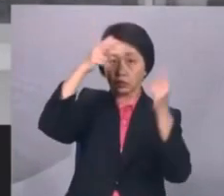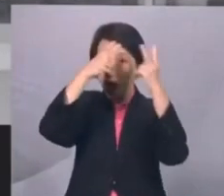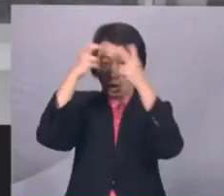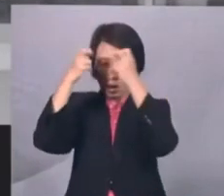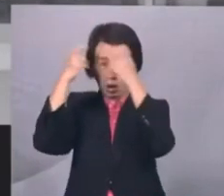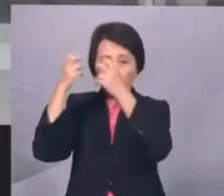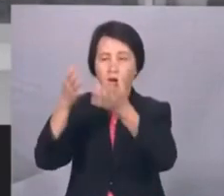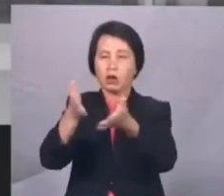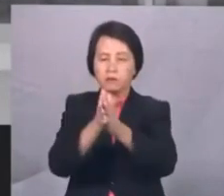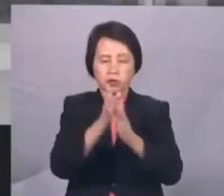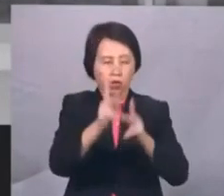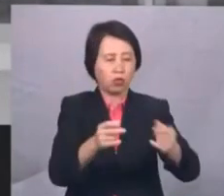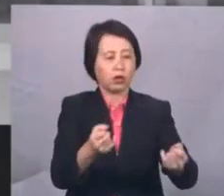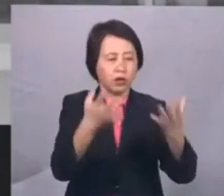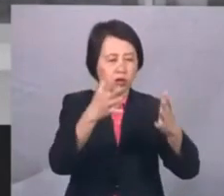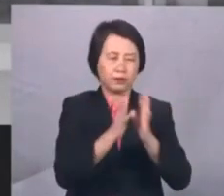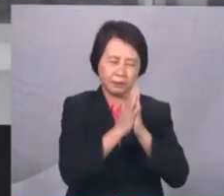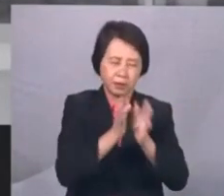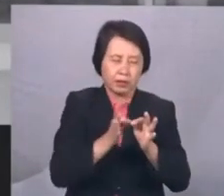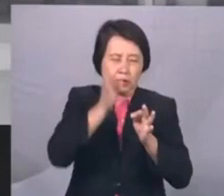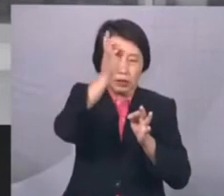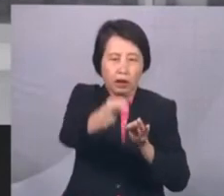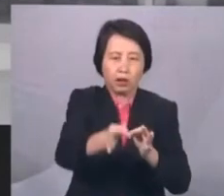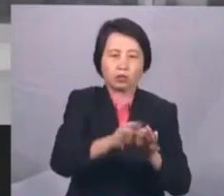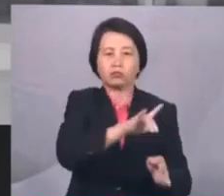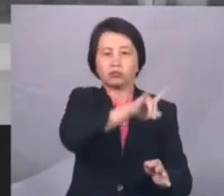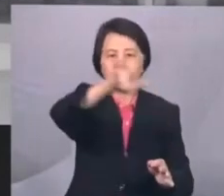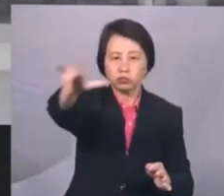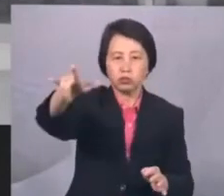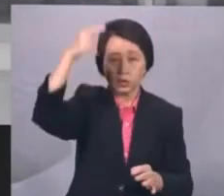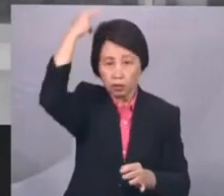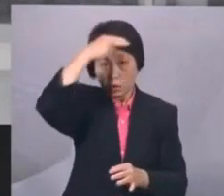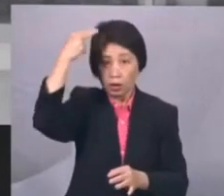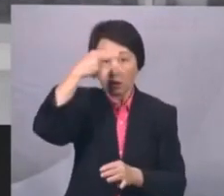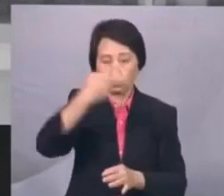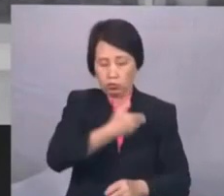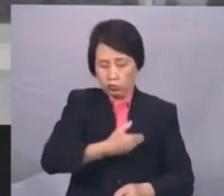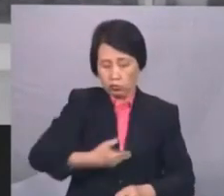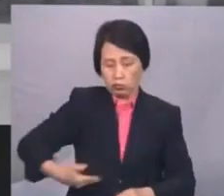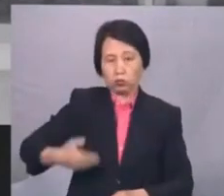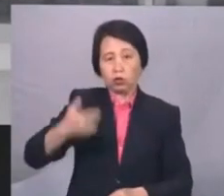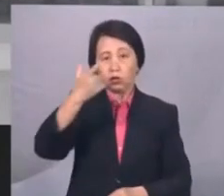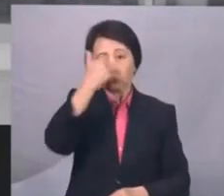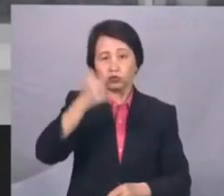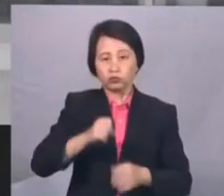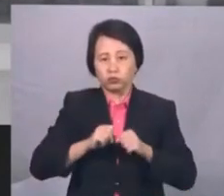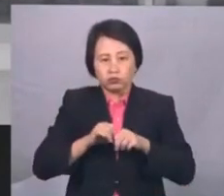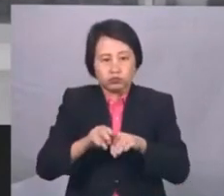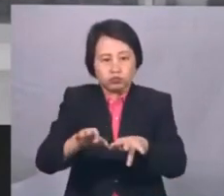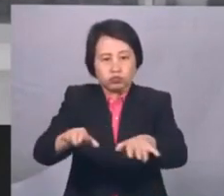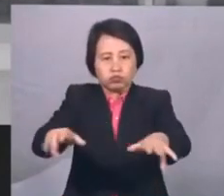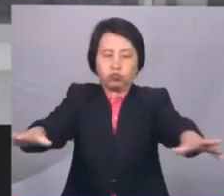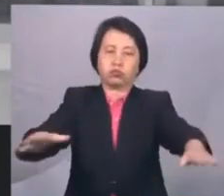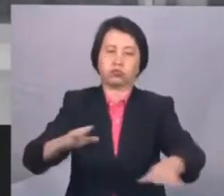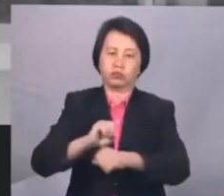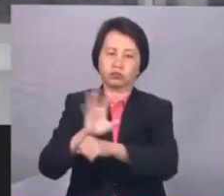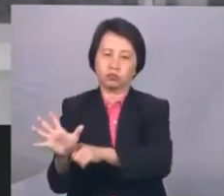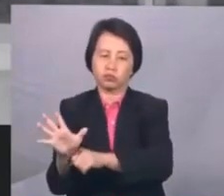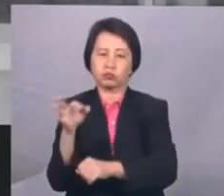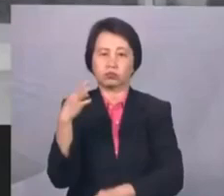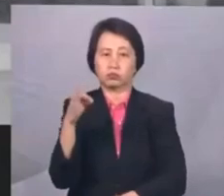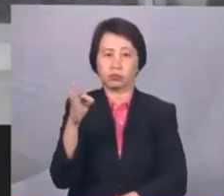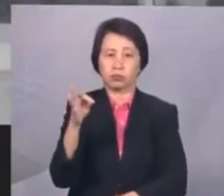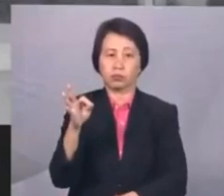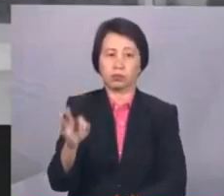Arab Saudi yang meminta umat Islam menangguhkan rancangan untuk menunaikan Haji dan umrah ekor anak penularan pandemic komik